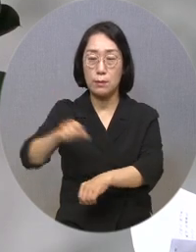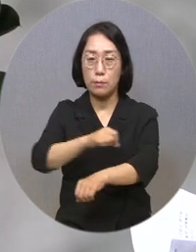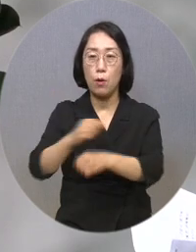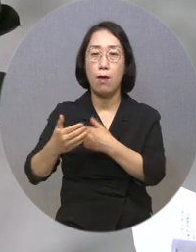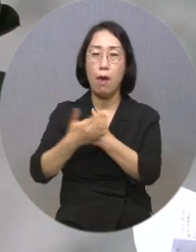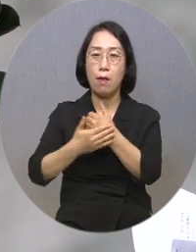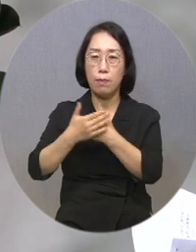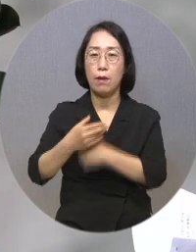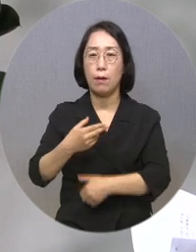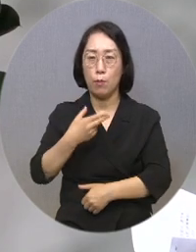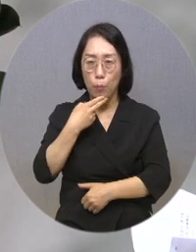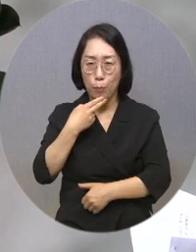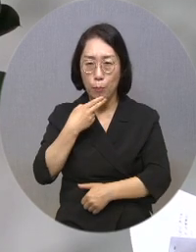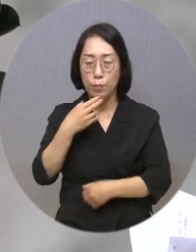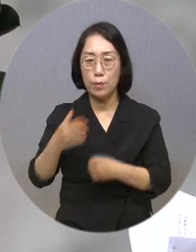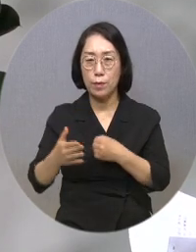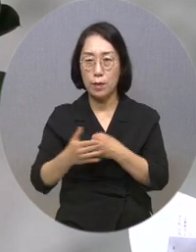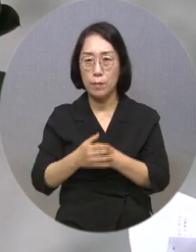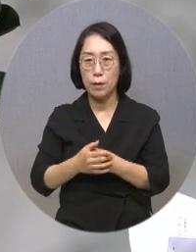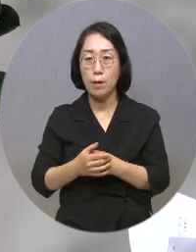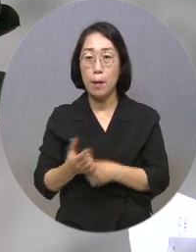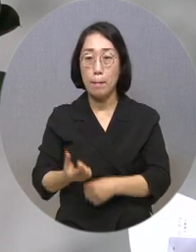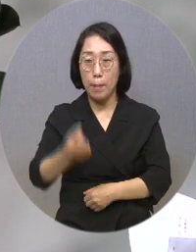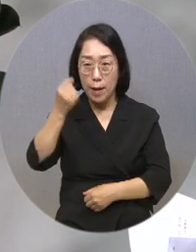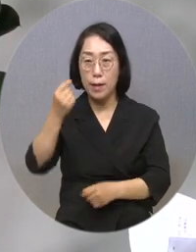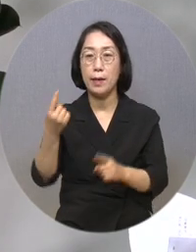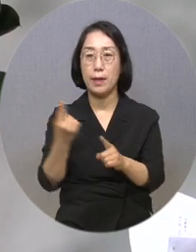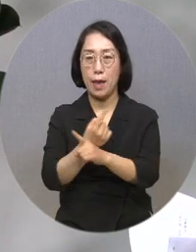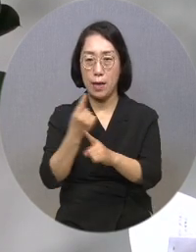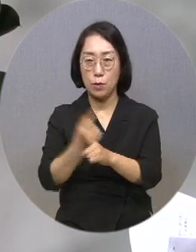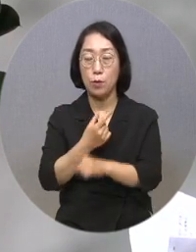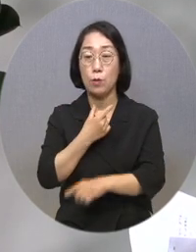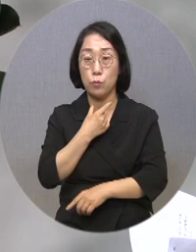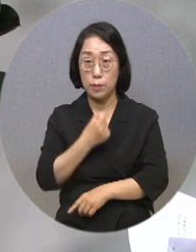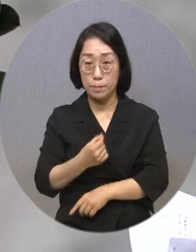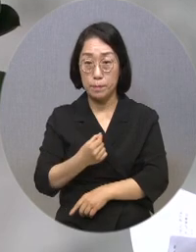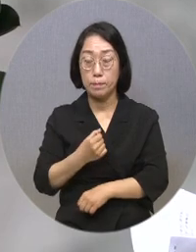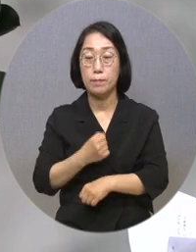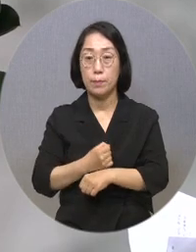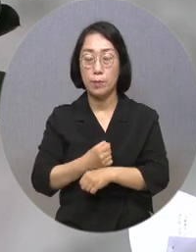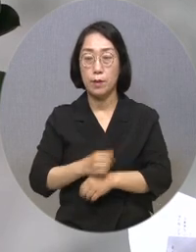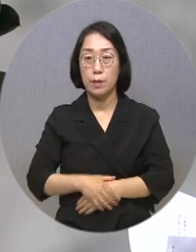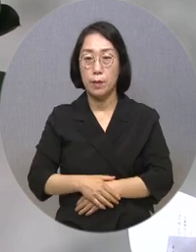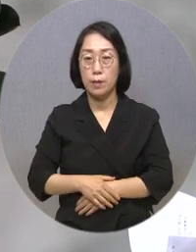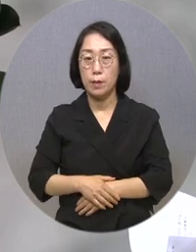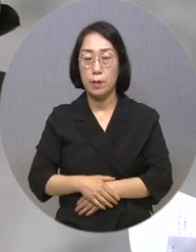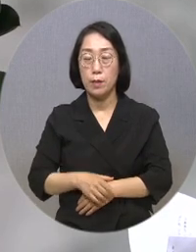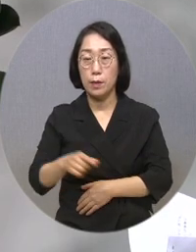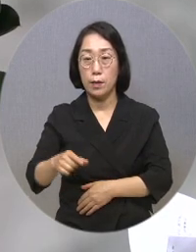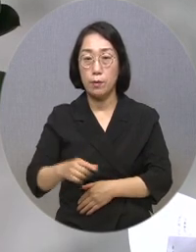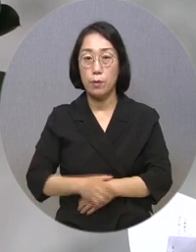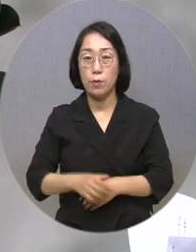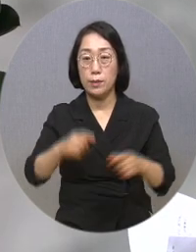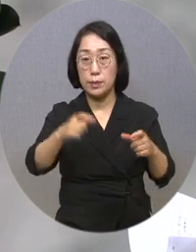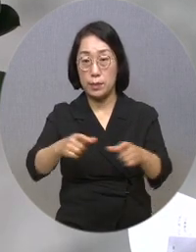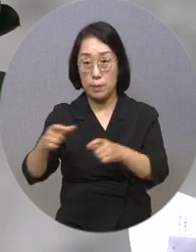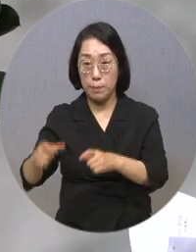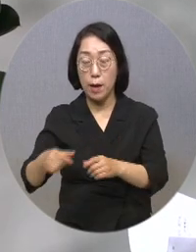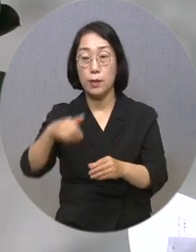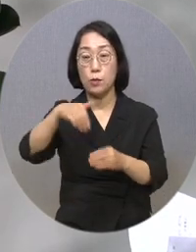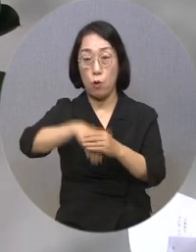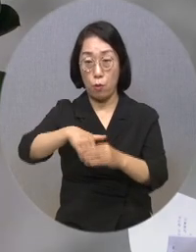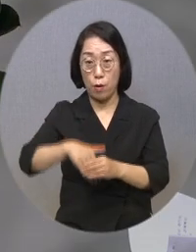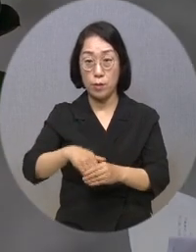있습니다. 너무 안타까운데 이런 부분이 빨리 개선될 수 있도록 촉구한 바도 있기 때문에 이번 지방선거에서 이런 부분들이